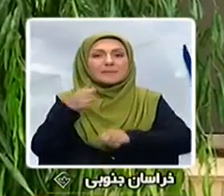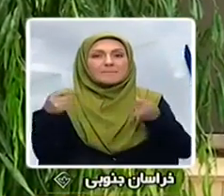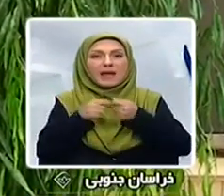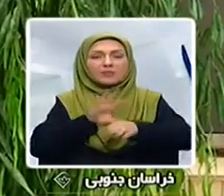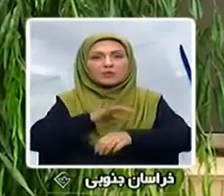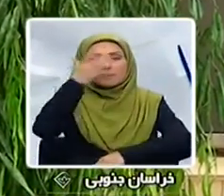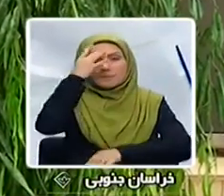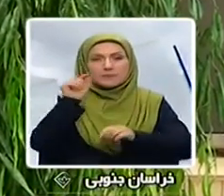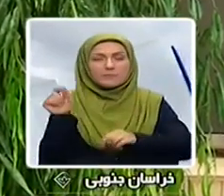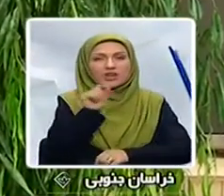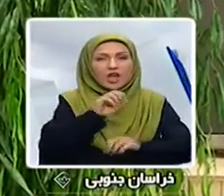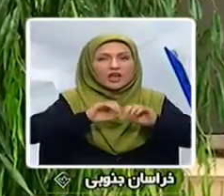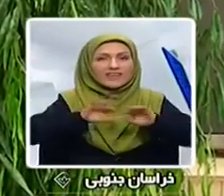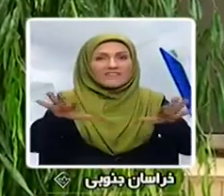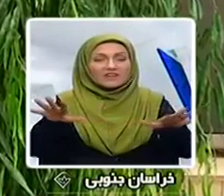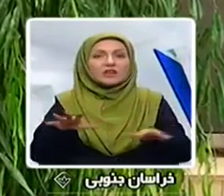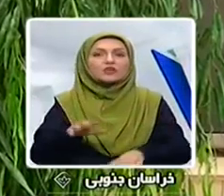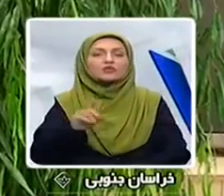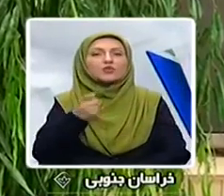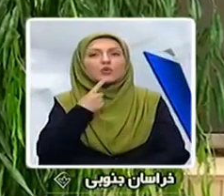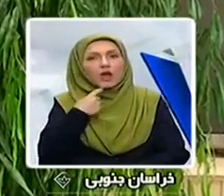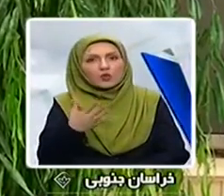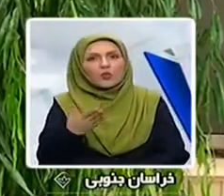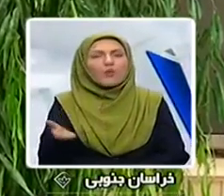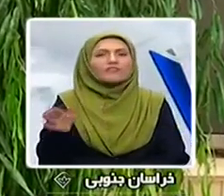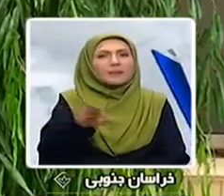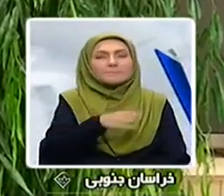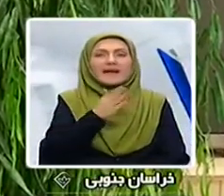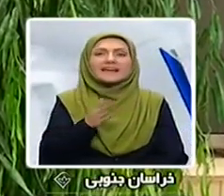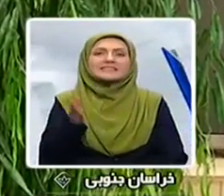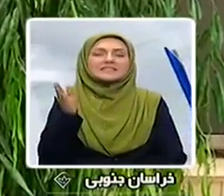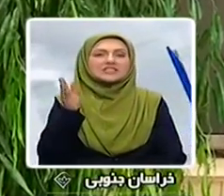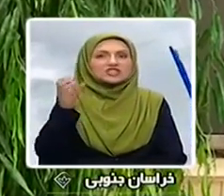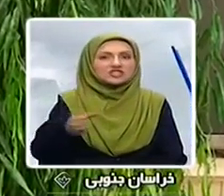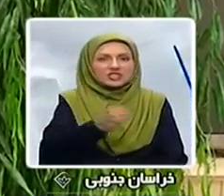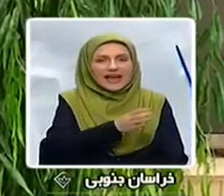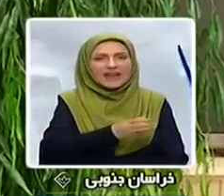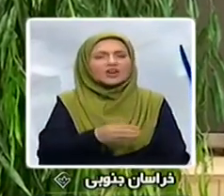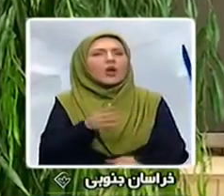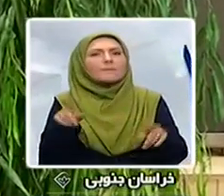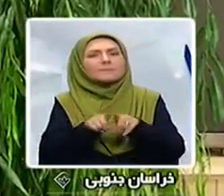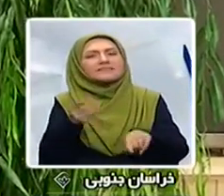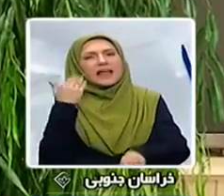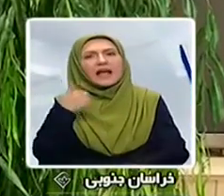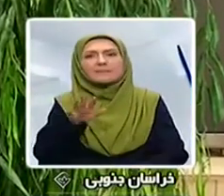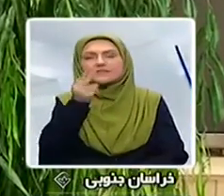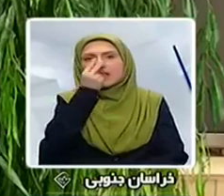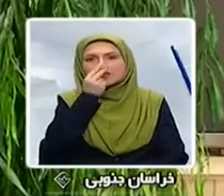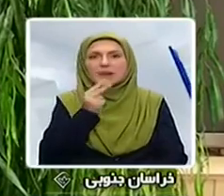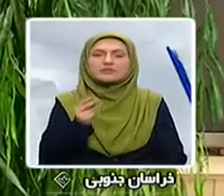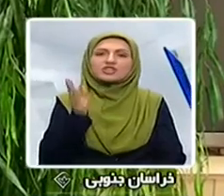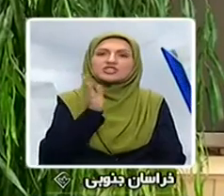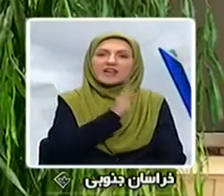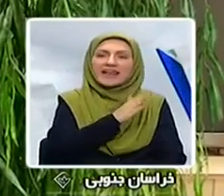در کشور یکسان نیست و در برخی از استان‌ها مهمانپذیر هم هستند و پرتردد همچون آذربایجان‌های شرقی و